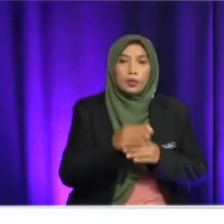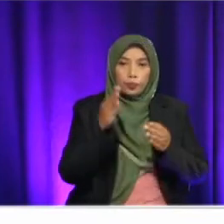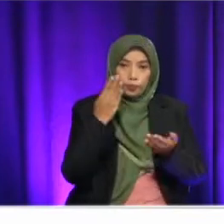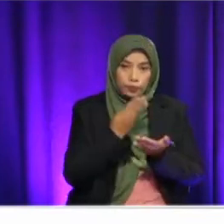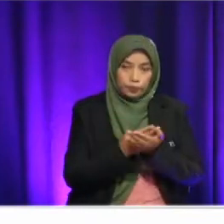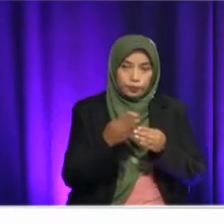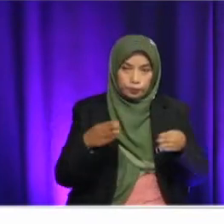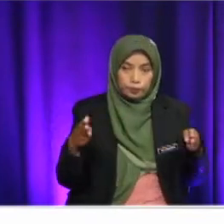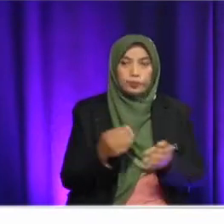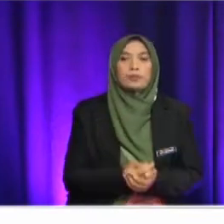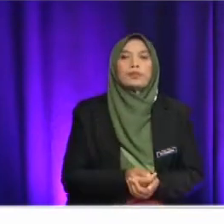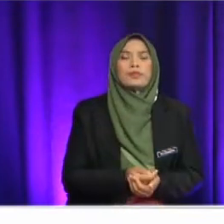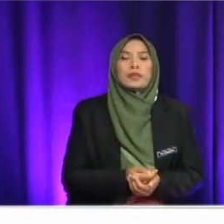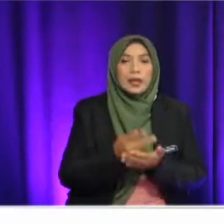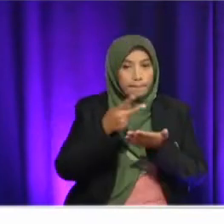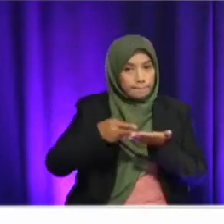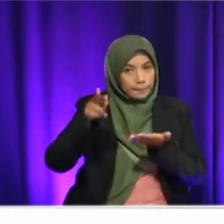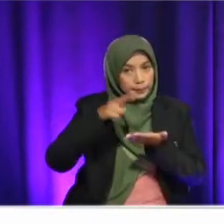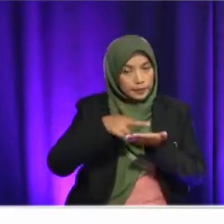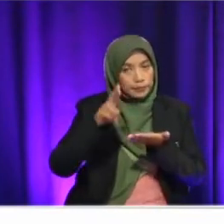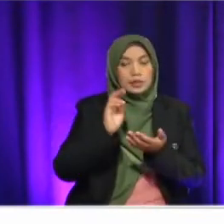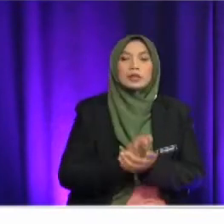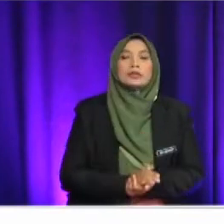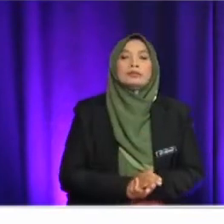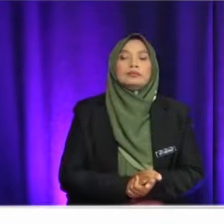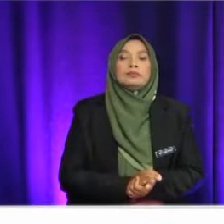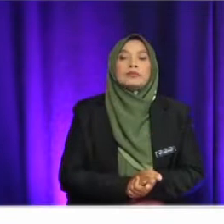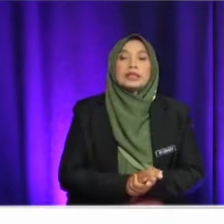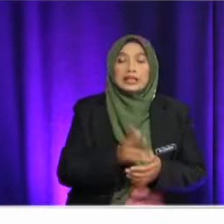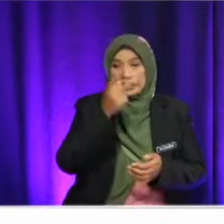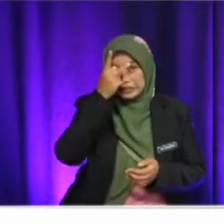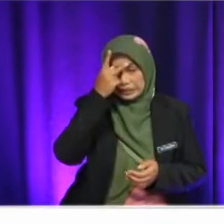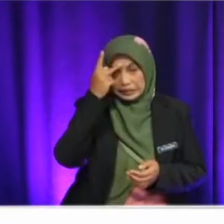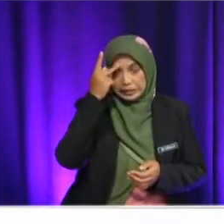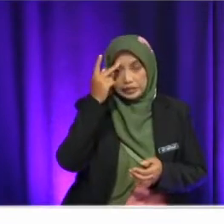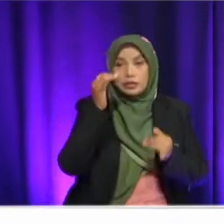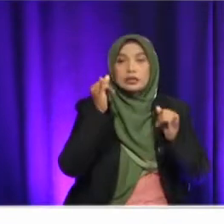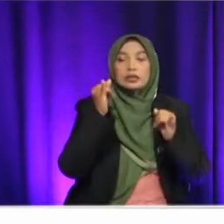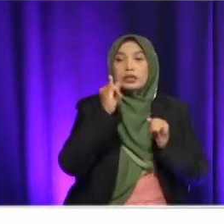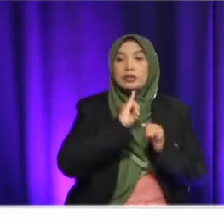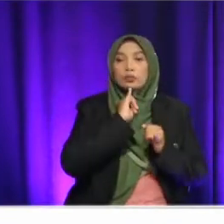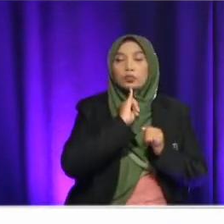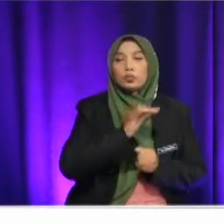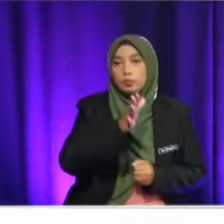bapa ialah insan yang paling rapat dengan anak-anak dan boleh menjadi idola